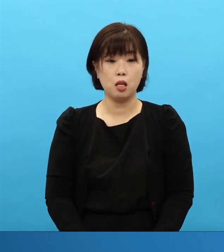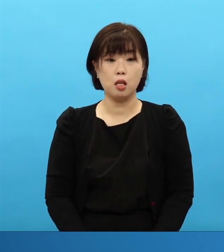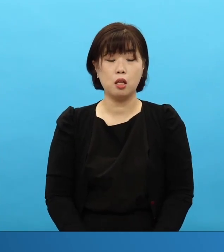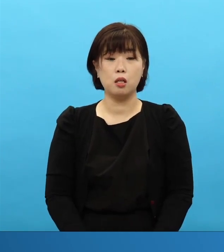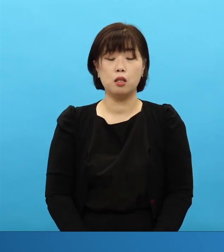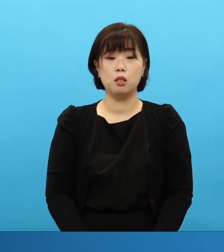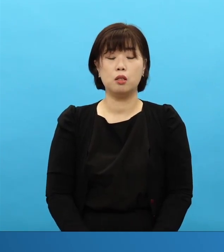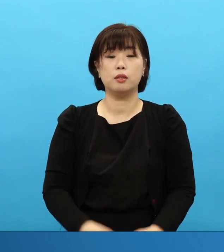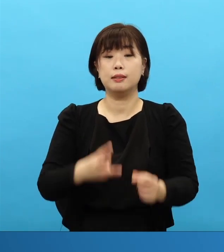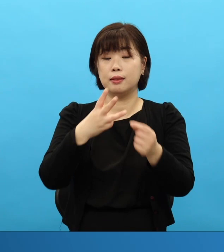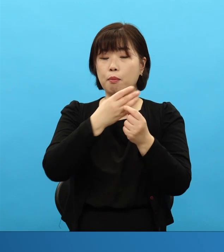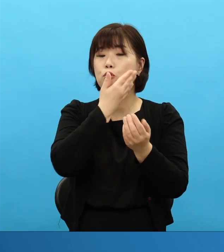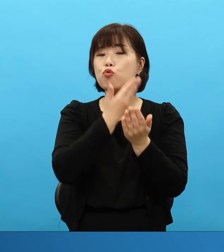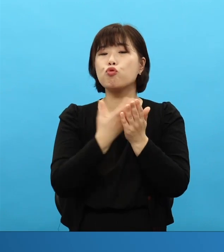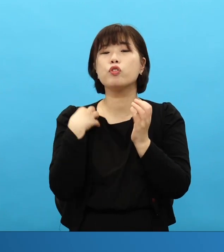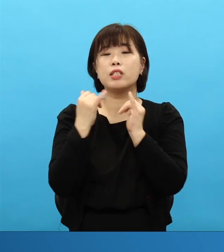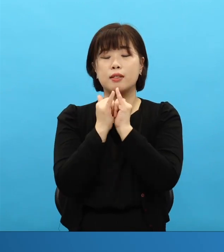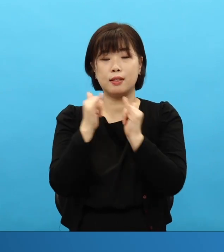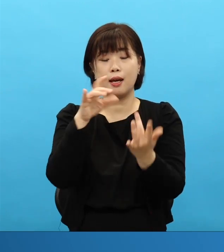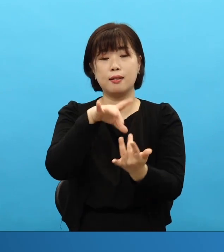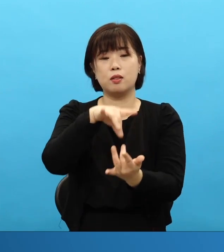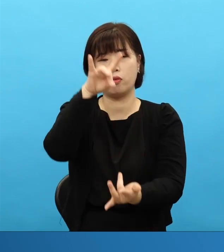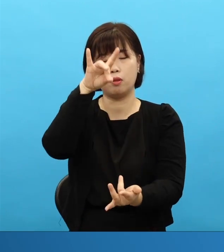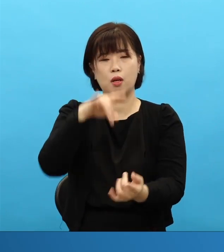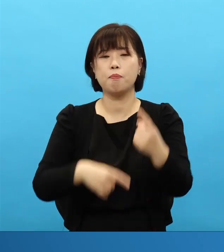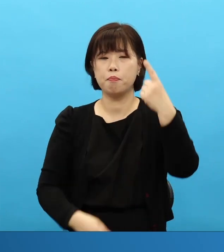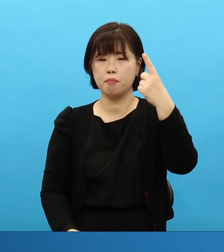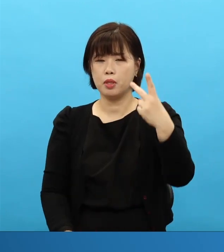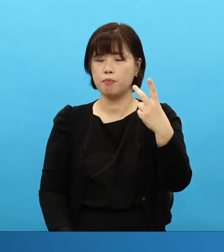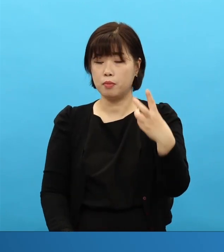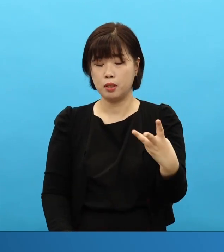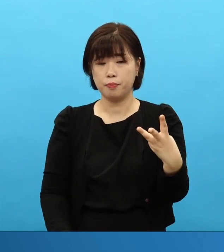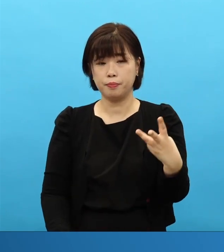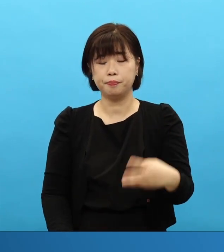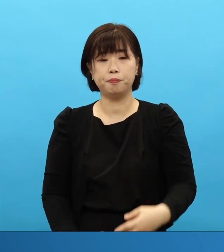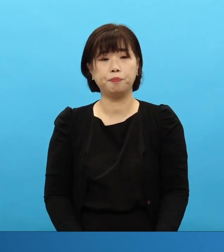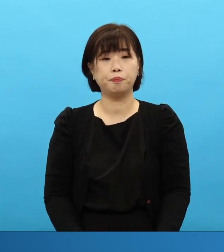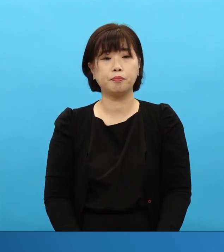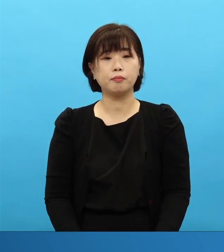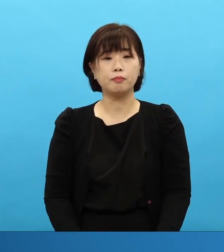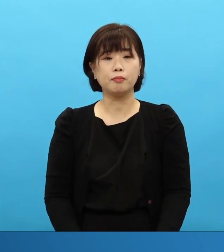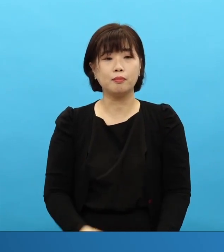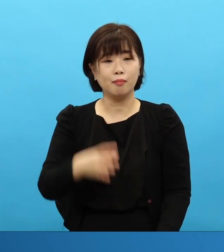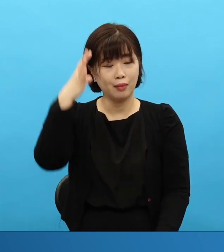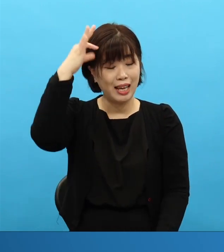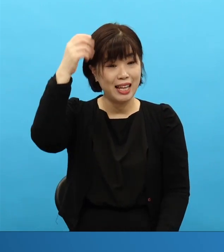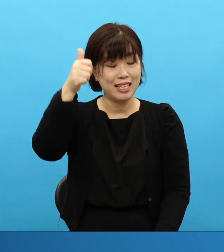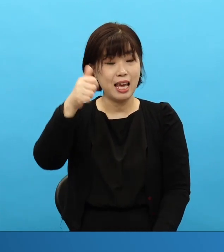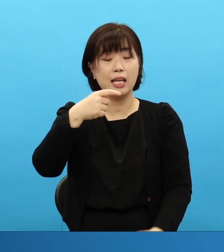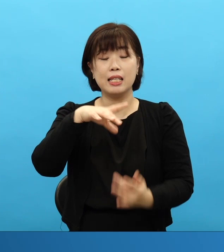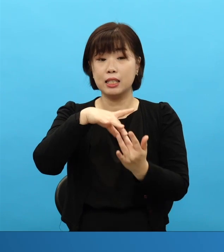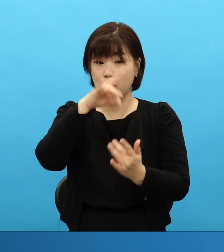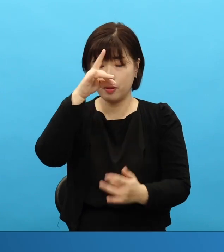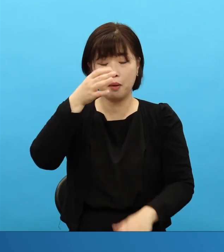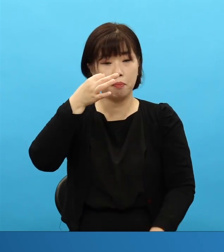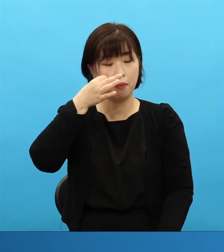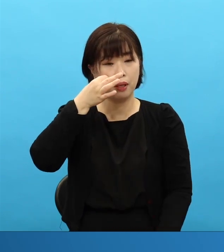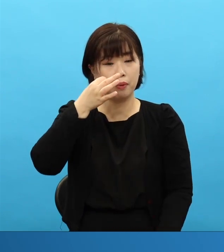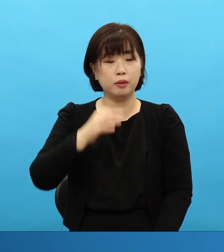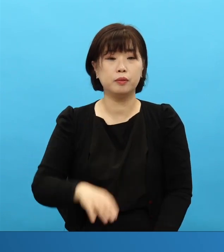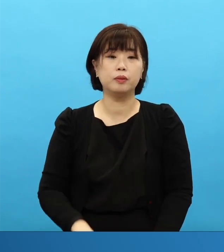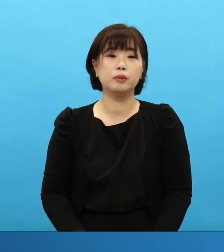중직자의 선택. It is the choice of the church officer. 이렇게 달라집니다. It changes this way. 엘리야의 선택을 보세요. Look at Elijah's choice.